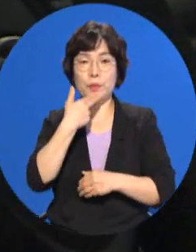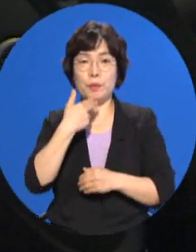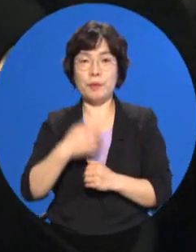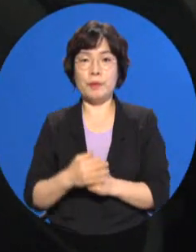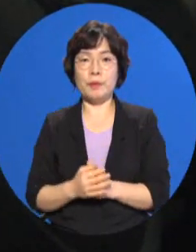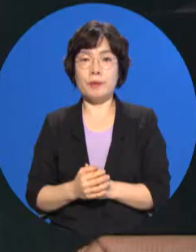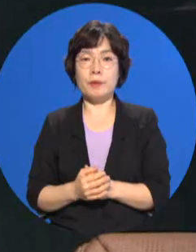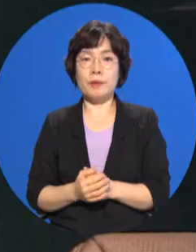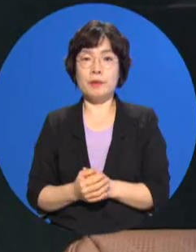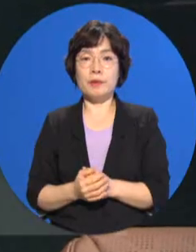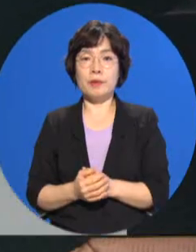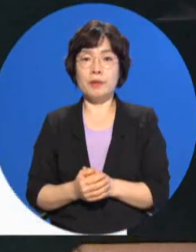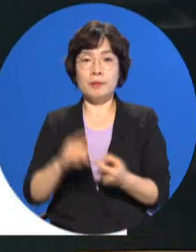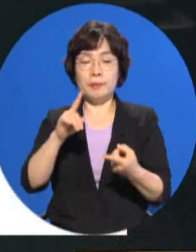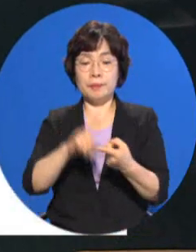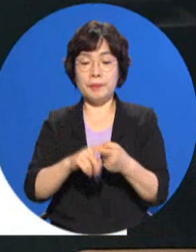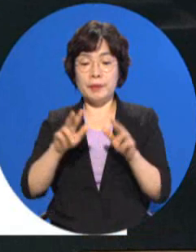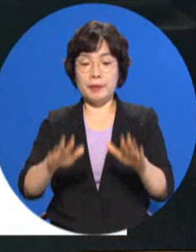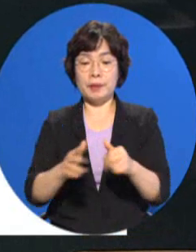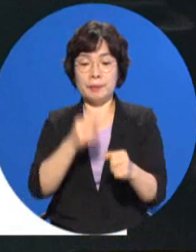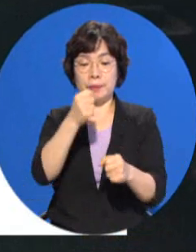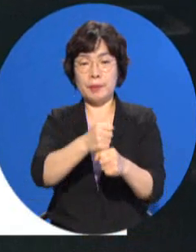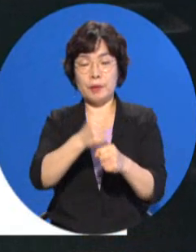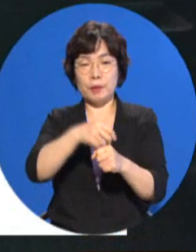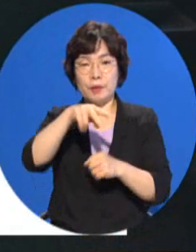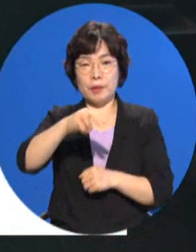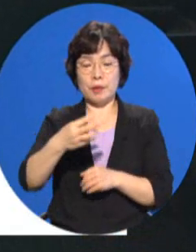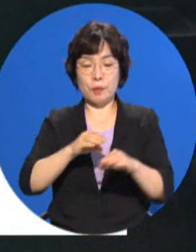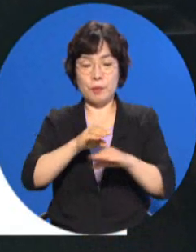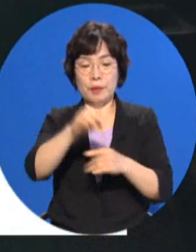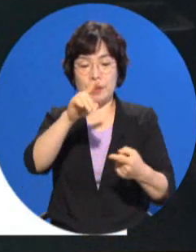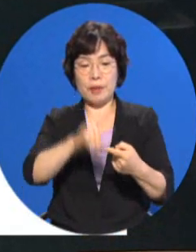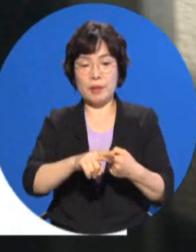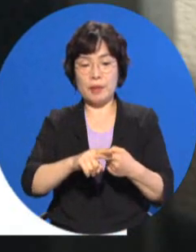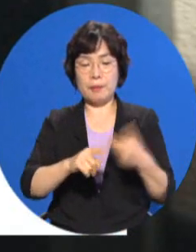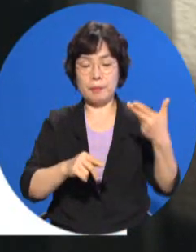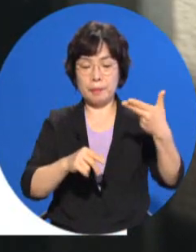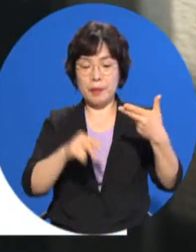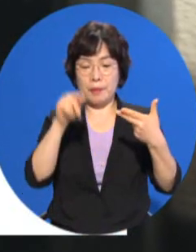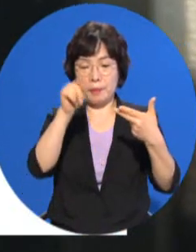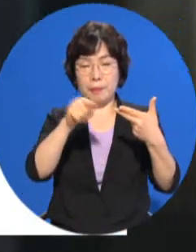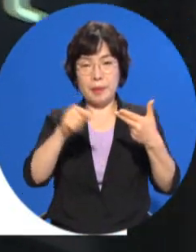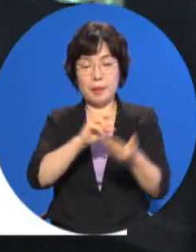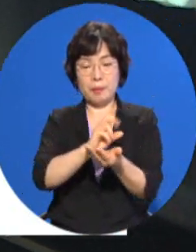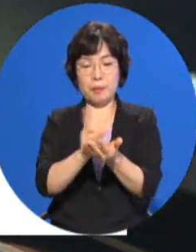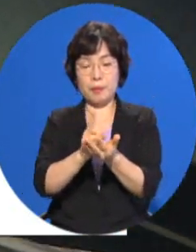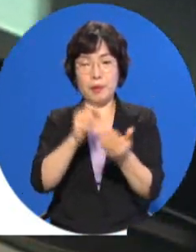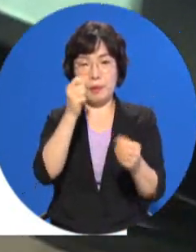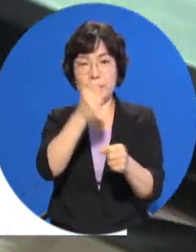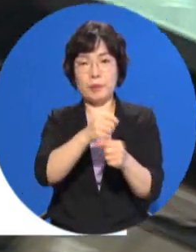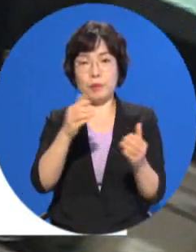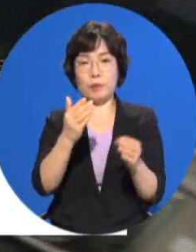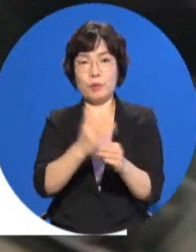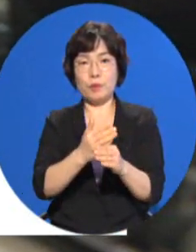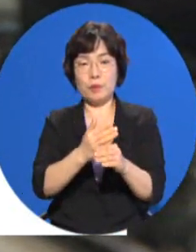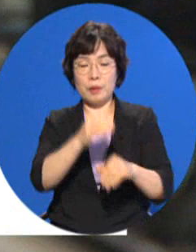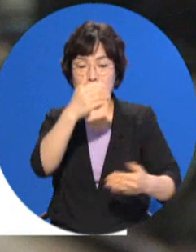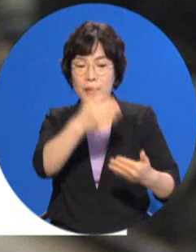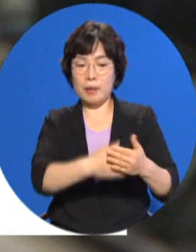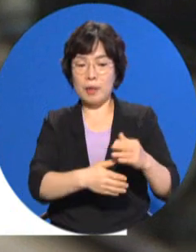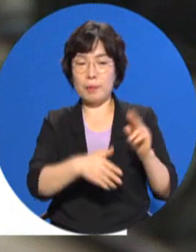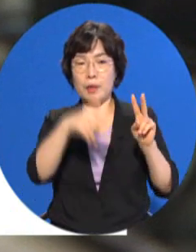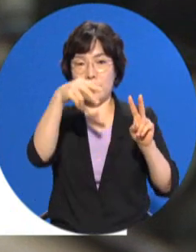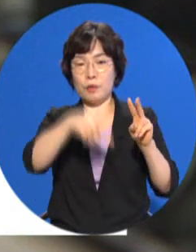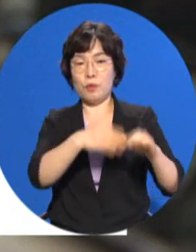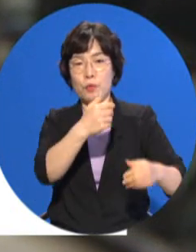때문입니다. 이에 따라 현재 생산되는 셀토스에는 7인치 클러스터만 부착되고 있지만 그나마 재고가